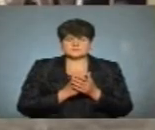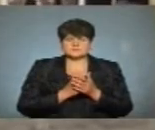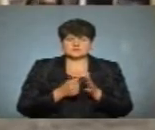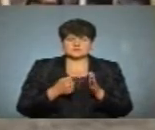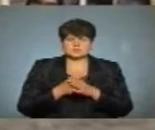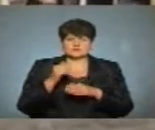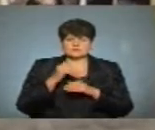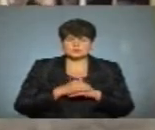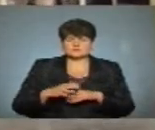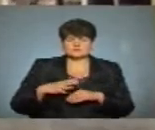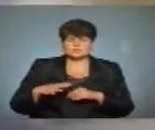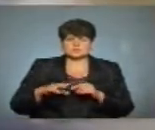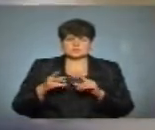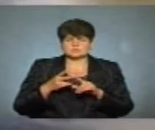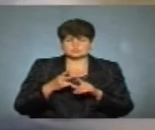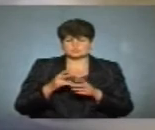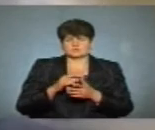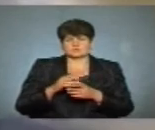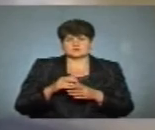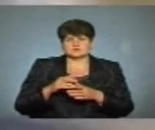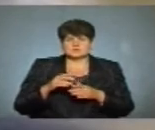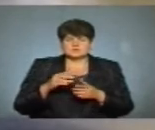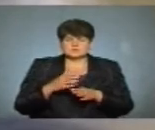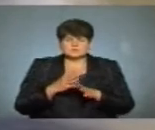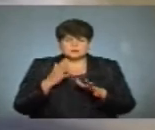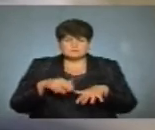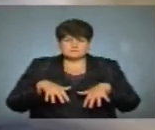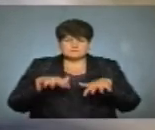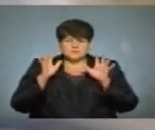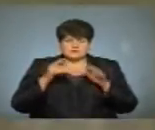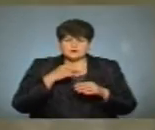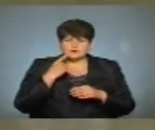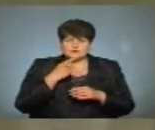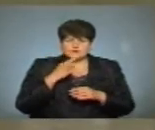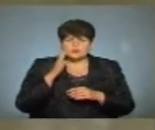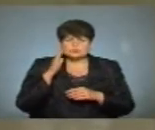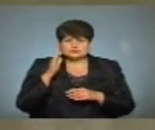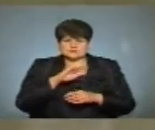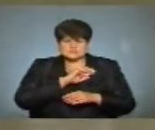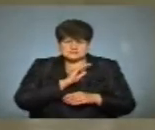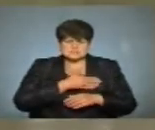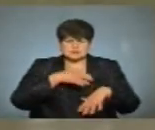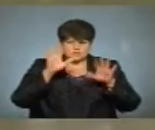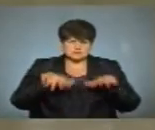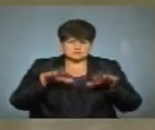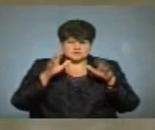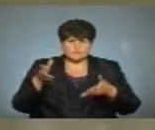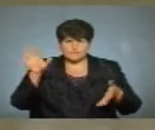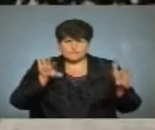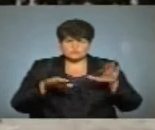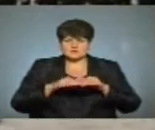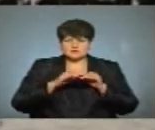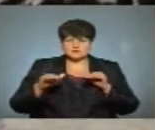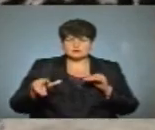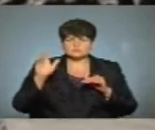на Буковині очікують на другу хвилю паводків. За словами директорки обласного гідрометеоцентру, прогнозують сильну зливу в гірських районах. Рівень води